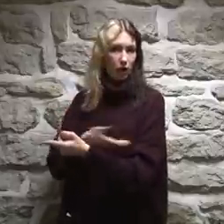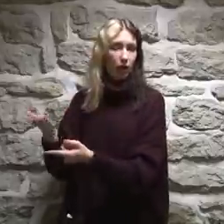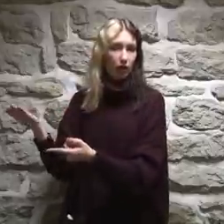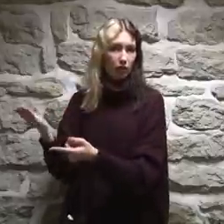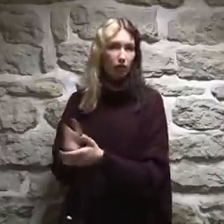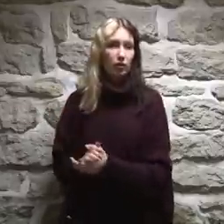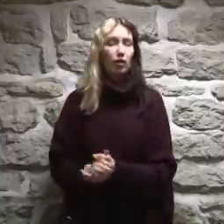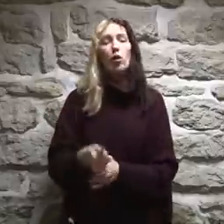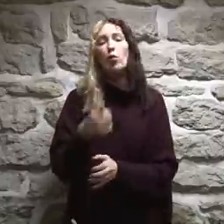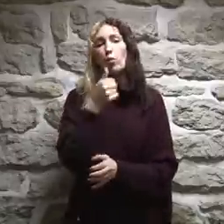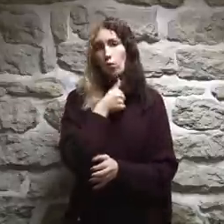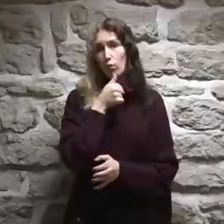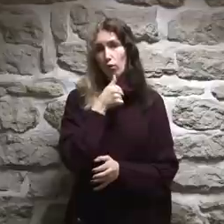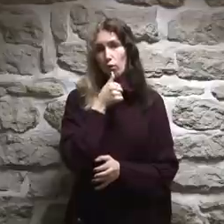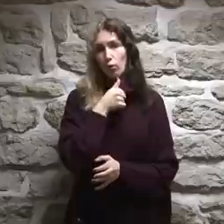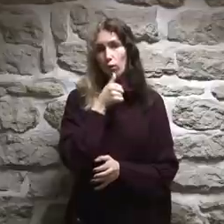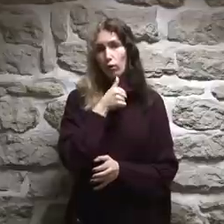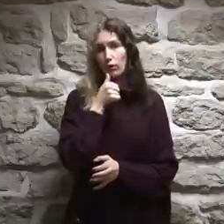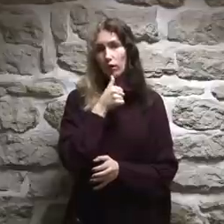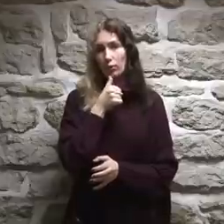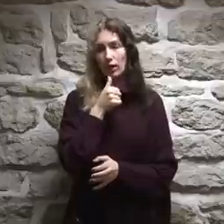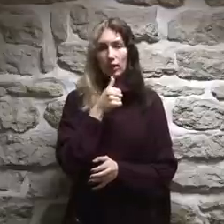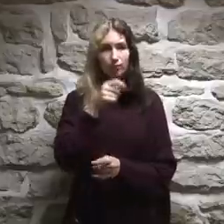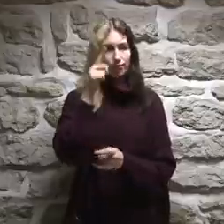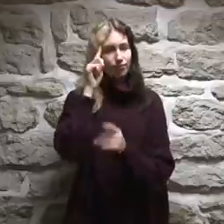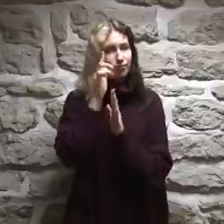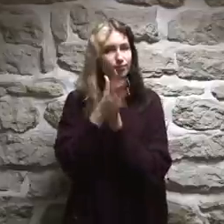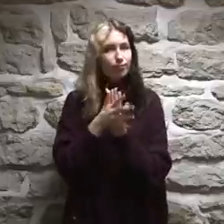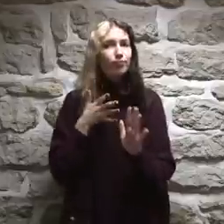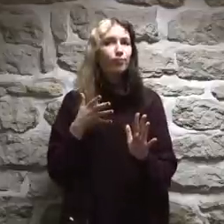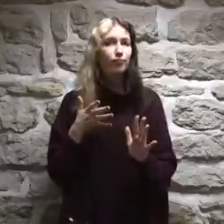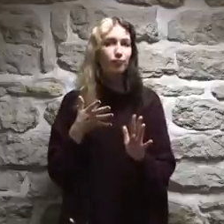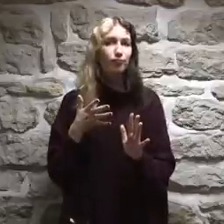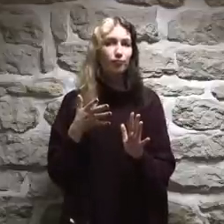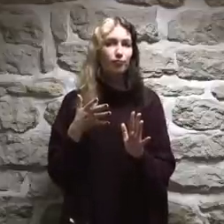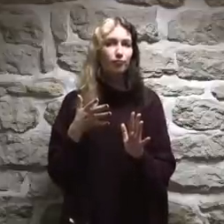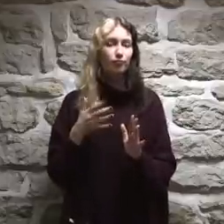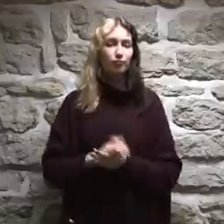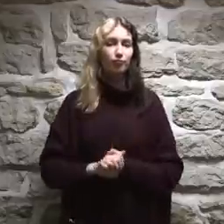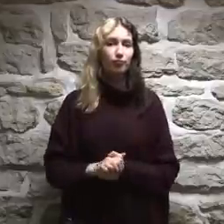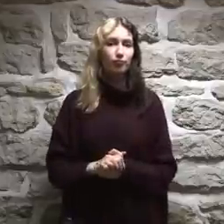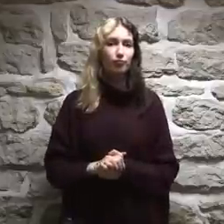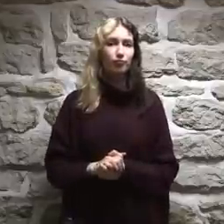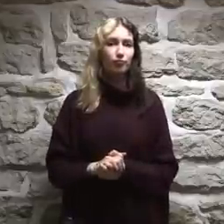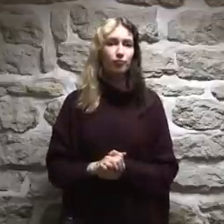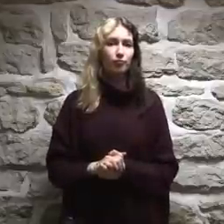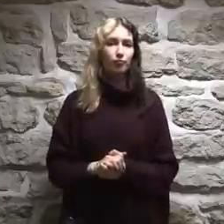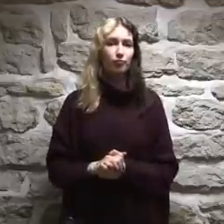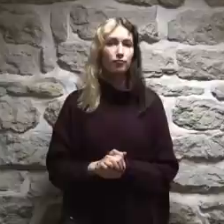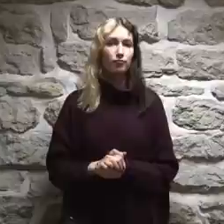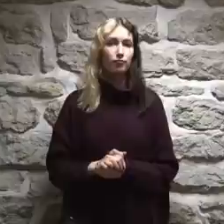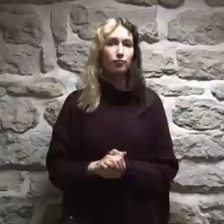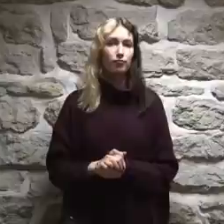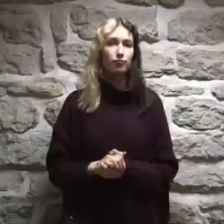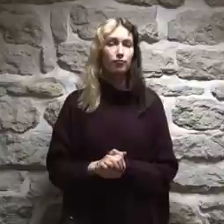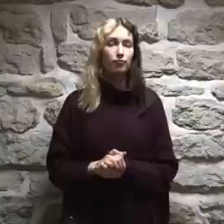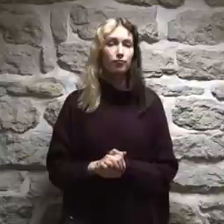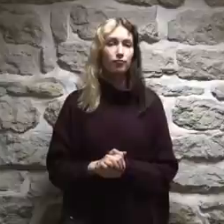jääda siis mõistlikuks ka selles vaates. Ja